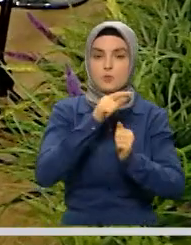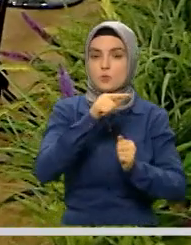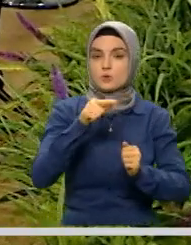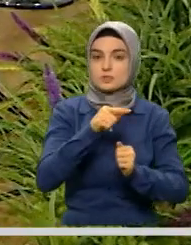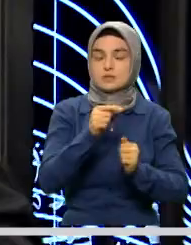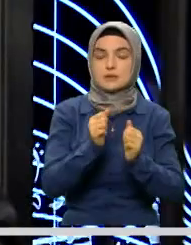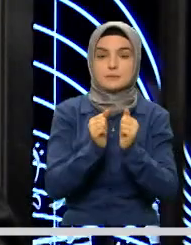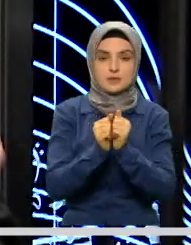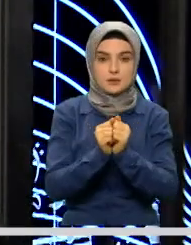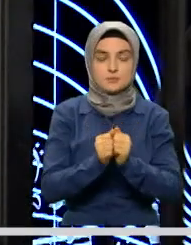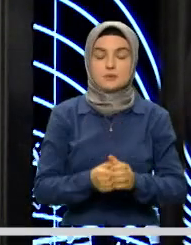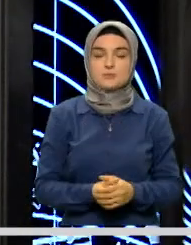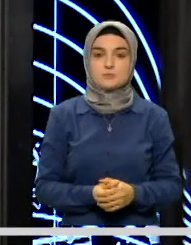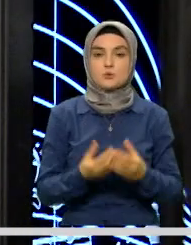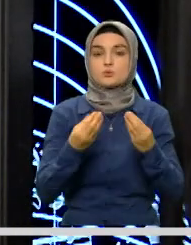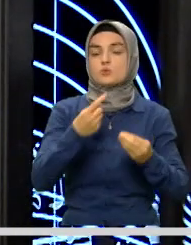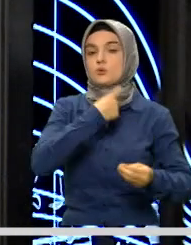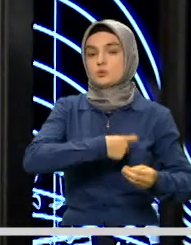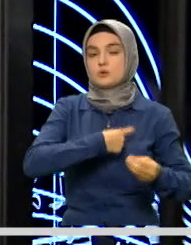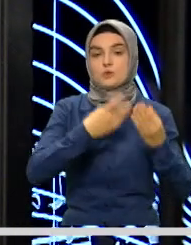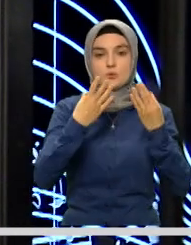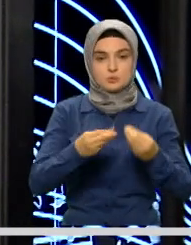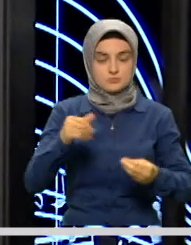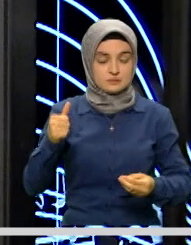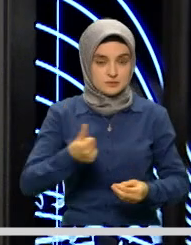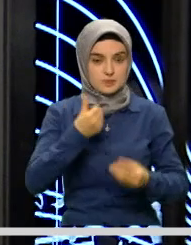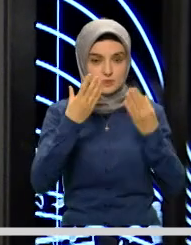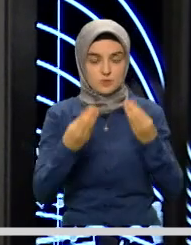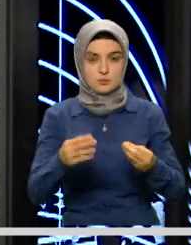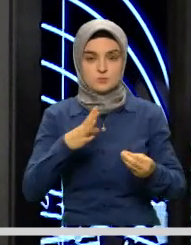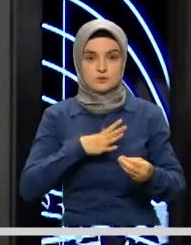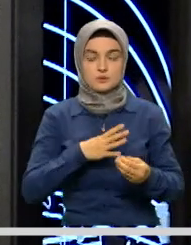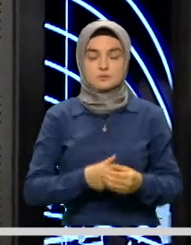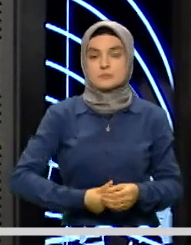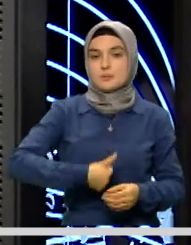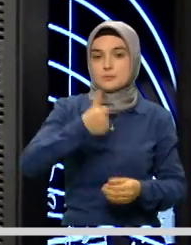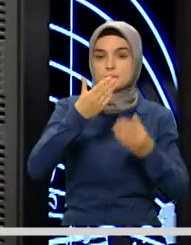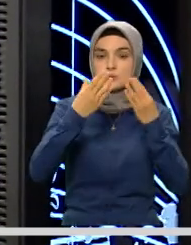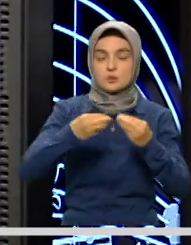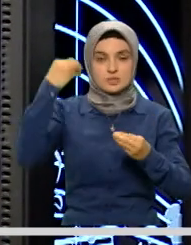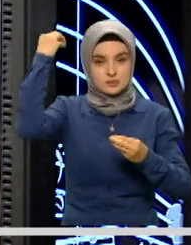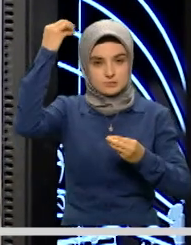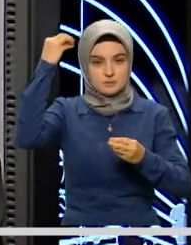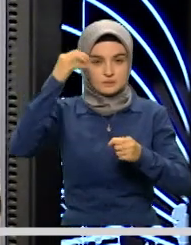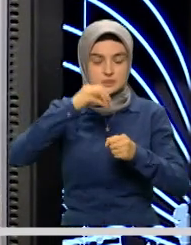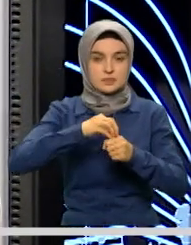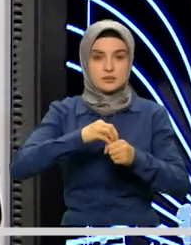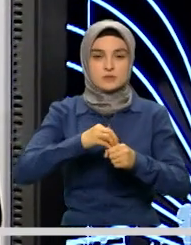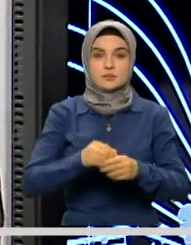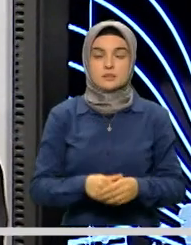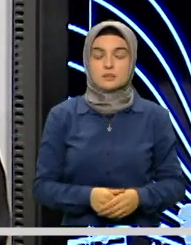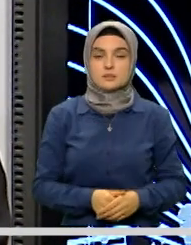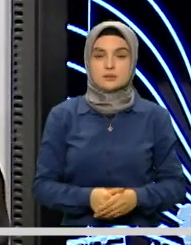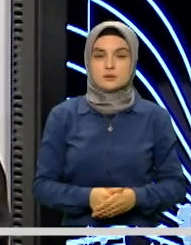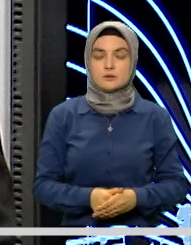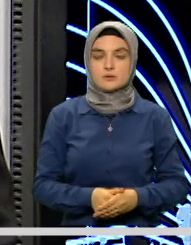kıymetli daire başkanlarımız hepsi çok özeller, çok kıymetliler. Başkanlık olarak imamlarımıza yönelik tasih